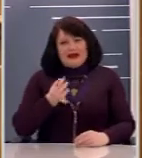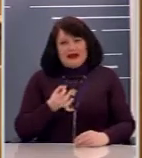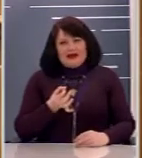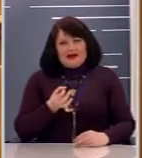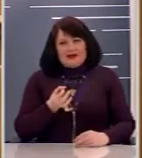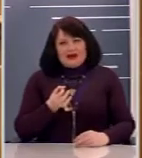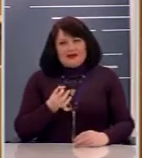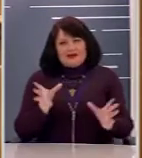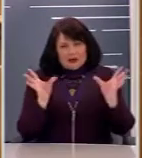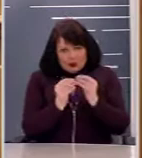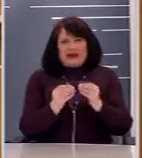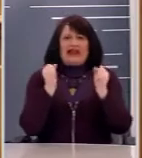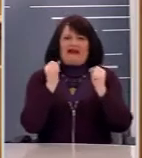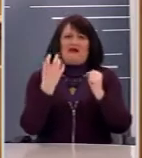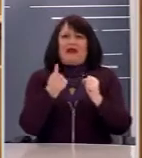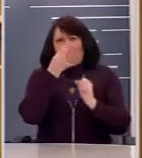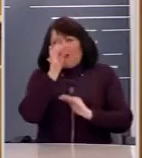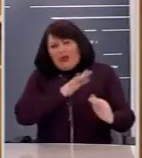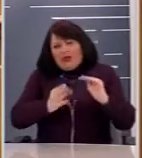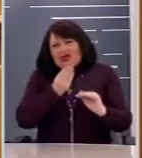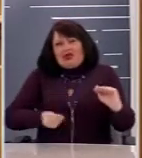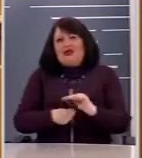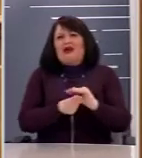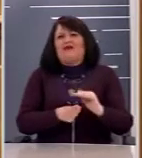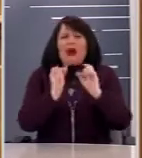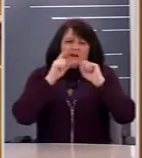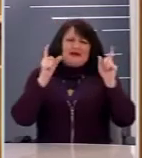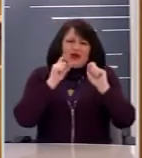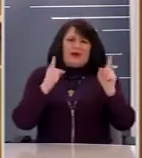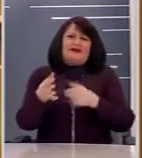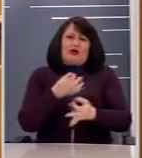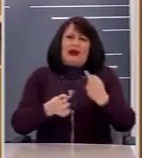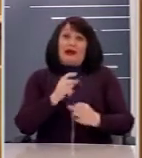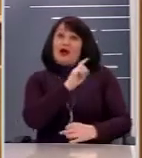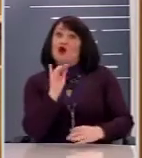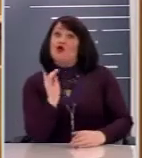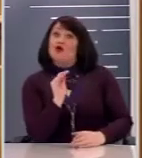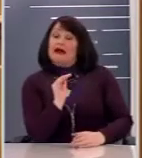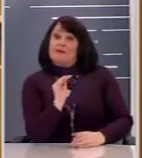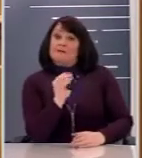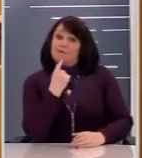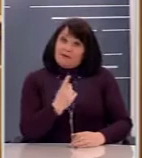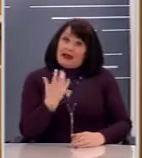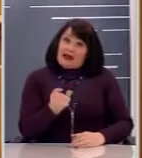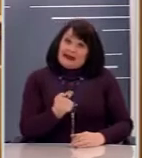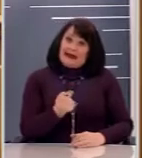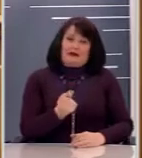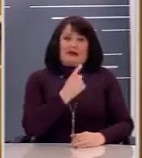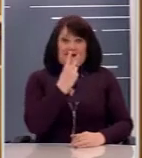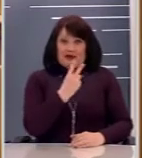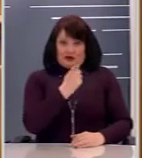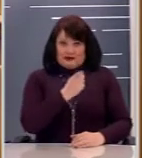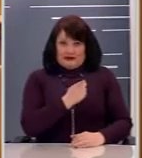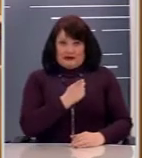διαφθορά στην υγεία. Το έχω εδώ το τι λέει, φοβερά και τρομερά. Και ρωτάει, αφού λέει ότι πήγαμε από τα 2